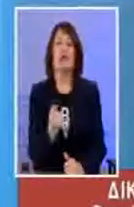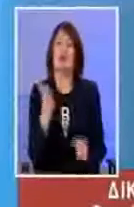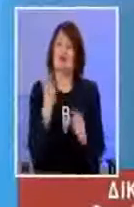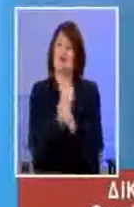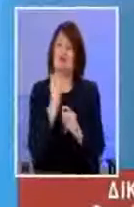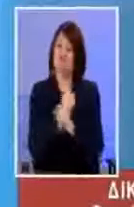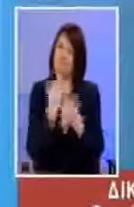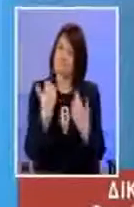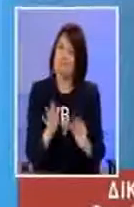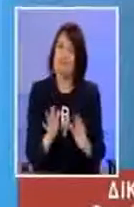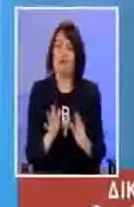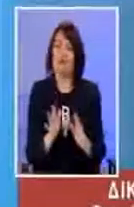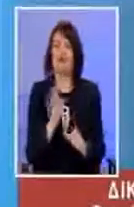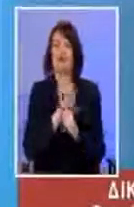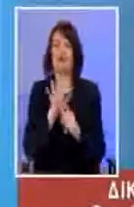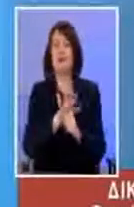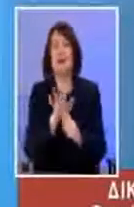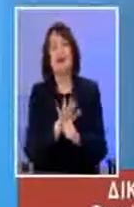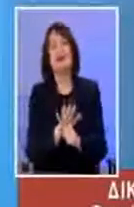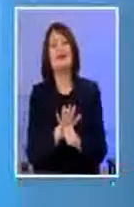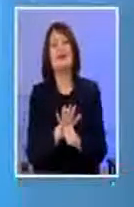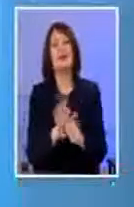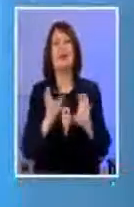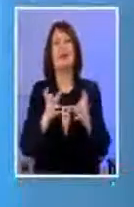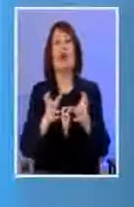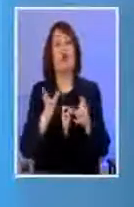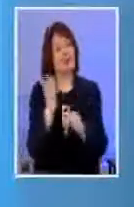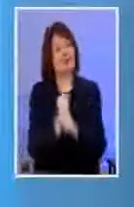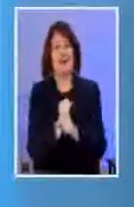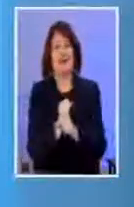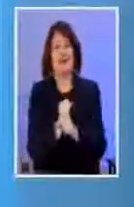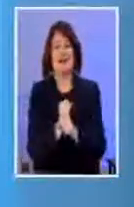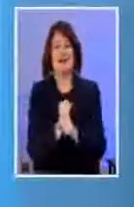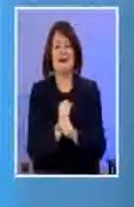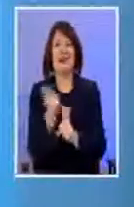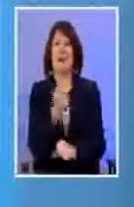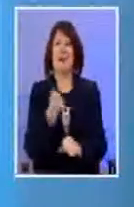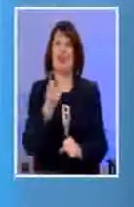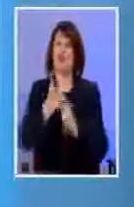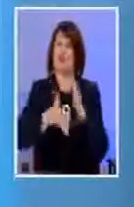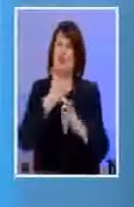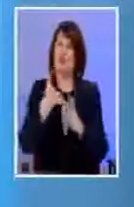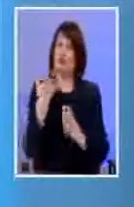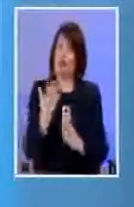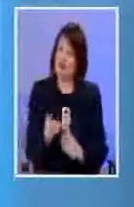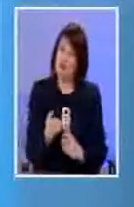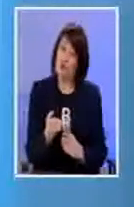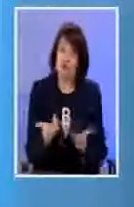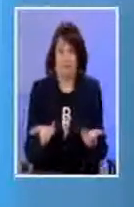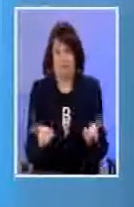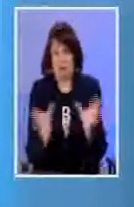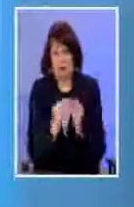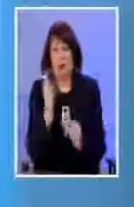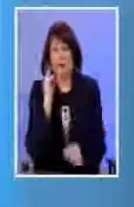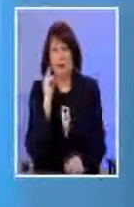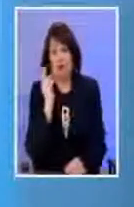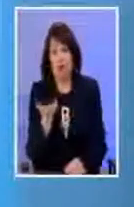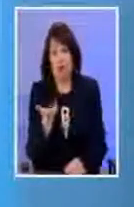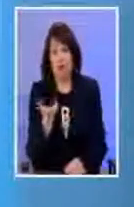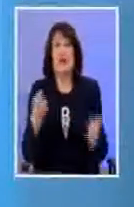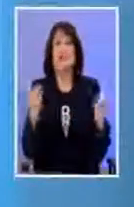κατακτήσεις, τουλάχιστον στο τηλεοπτικό τομέα. Έχουν τα δελτία αφιερωμένα σε αυτούς και